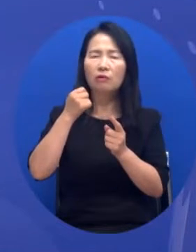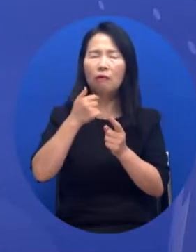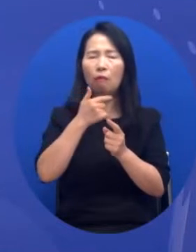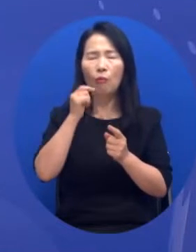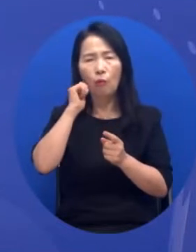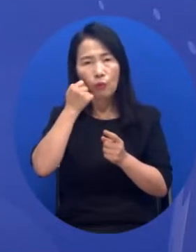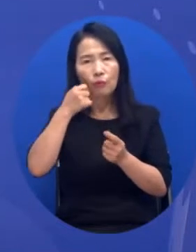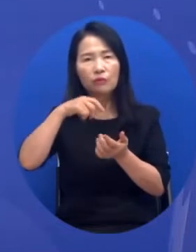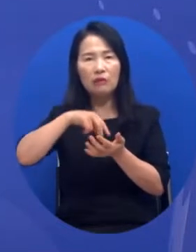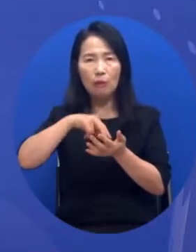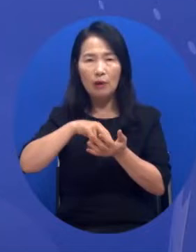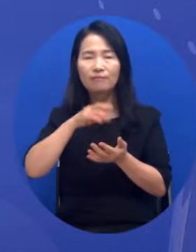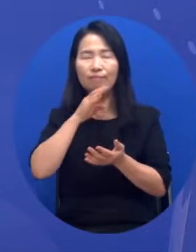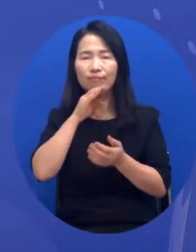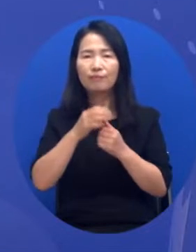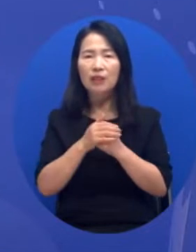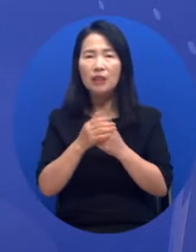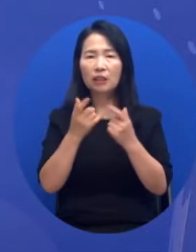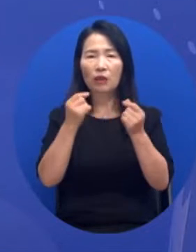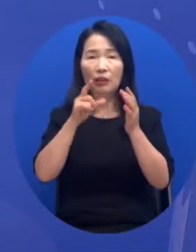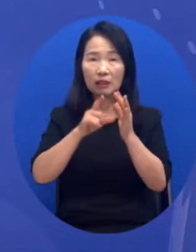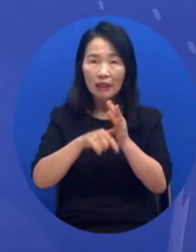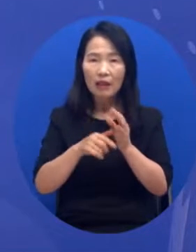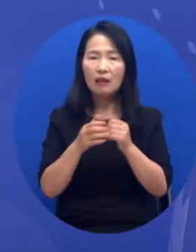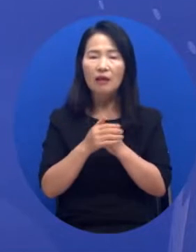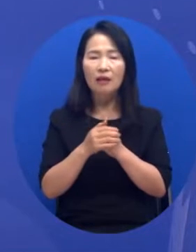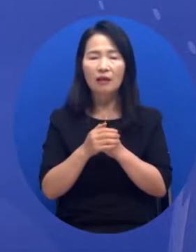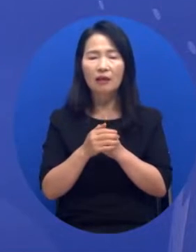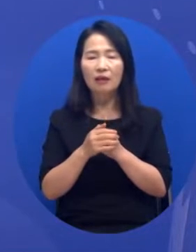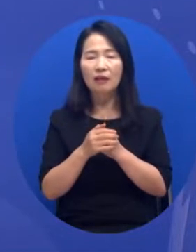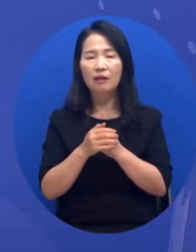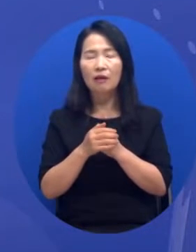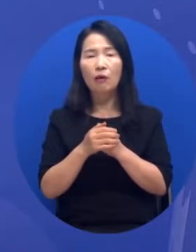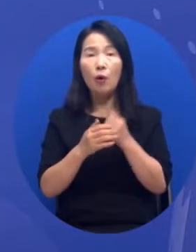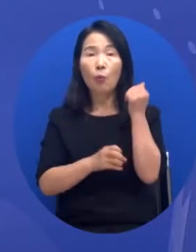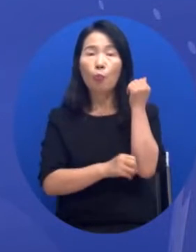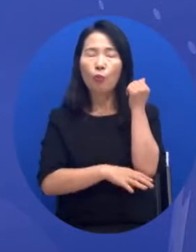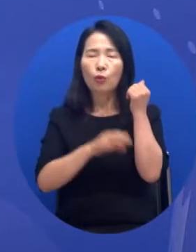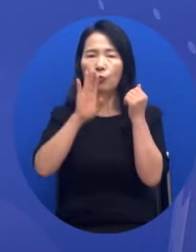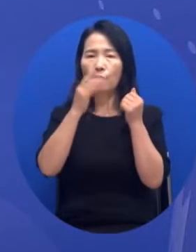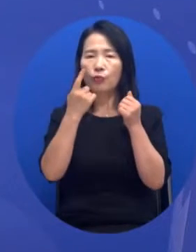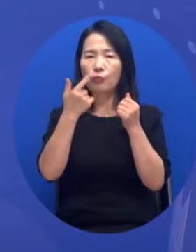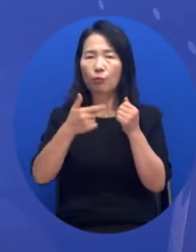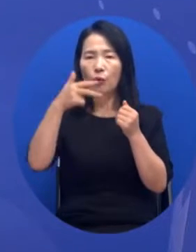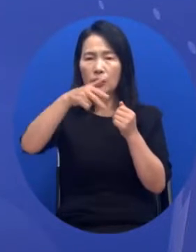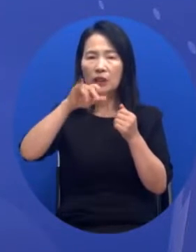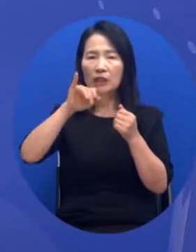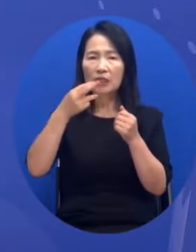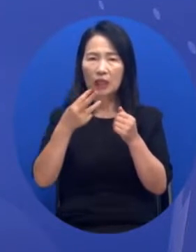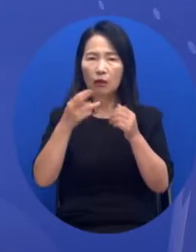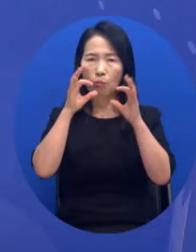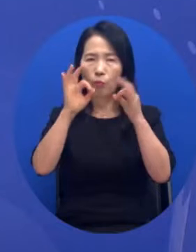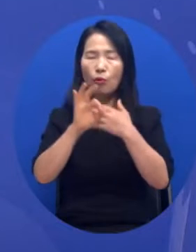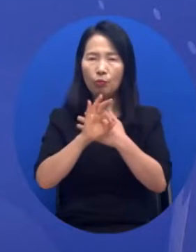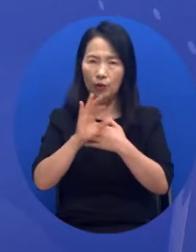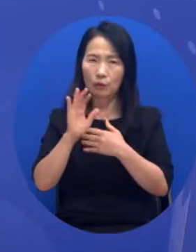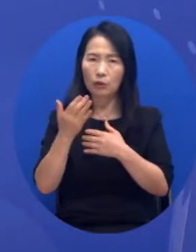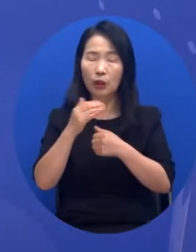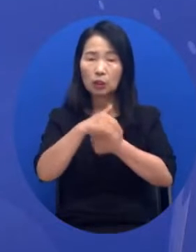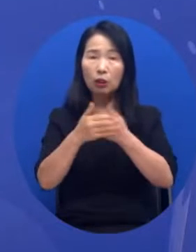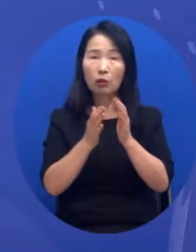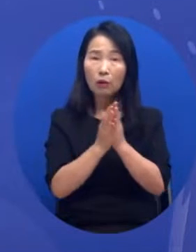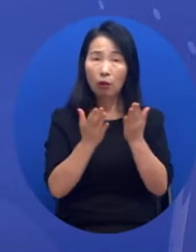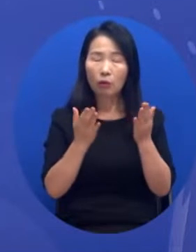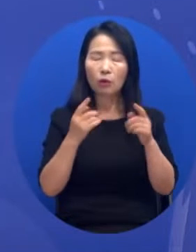가운데 한국교회가 있습니다. 이럴 때일수록 좀 본질을 다시 좀 추구하면서 저희들은 성경적인 교회 존재의